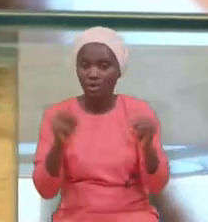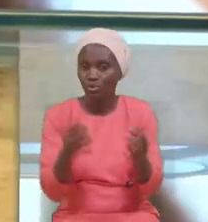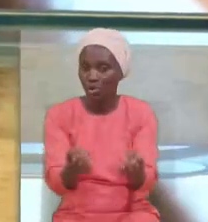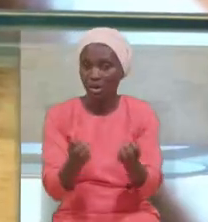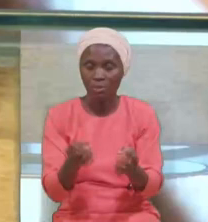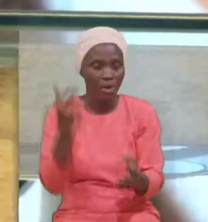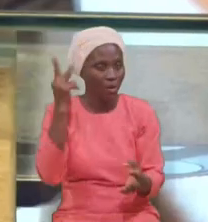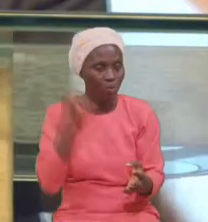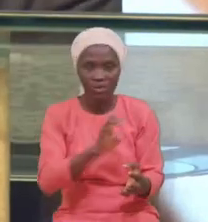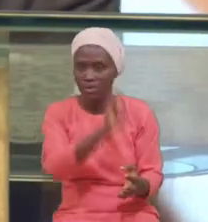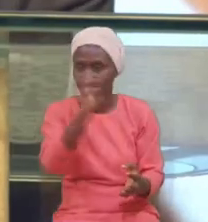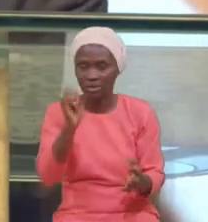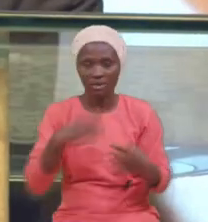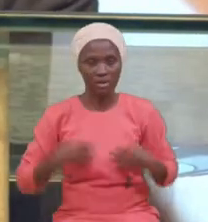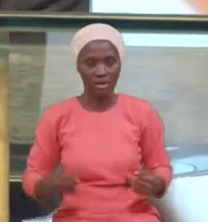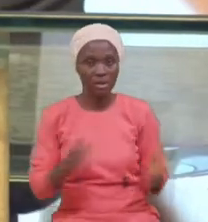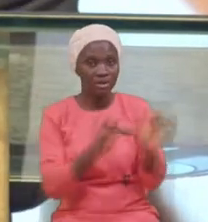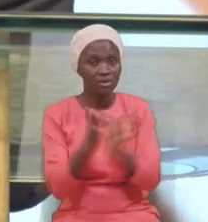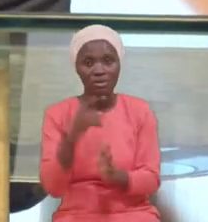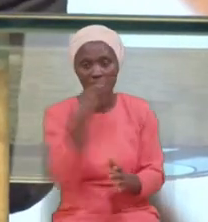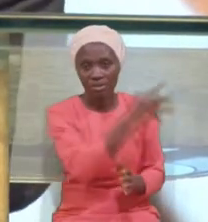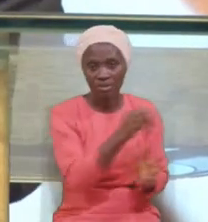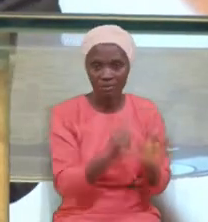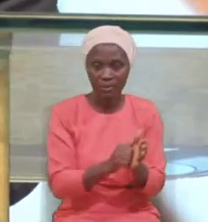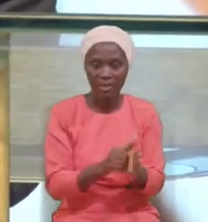guéri. Et Jésus leur disait